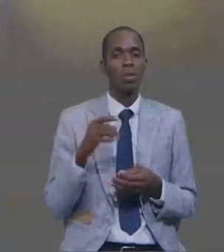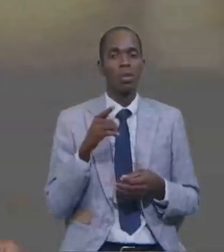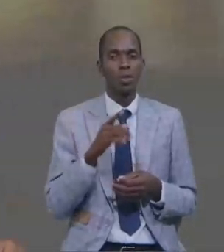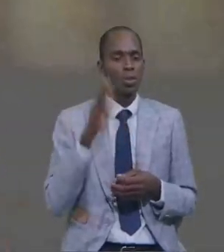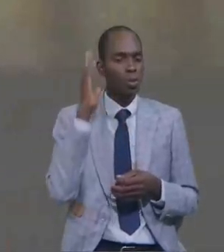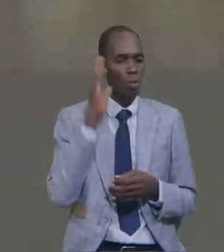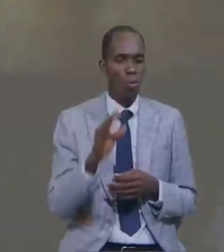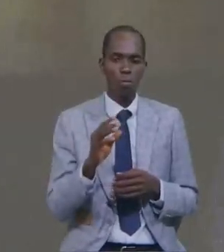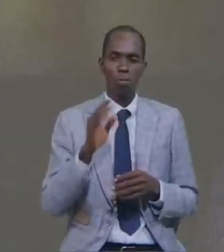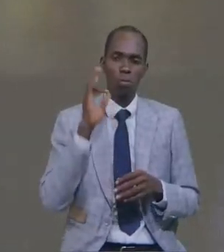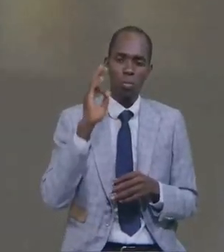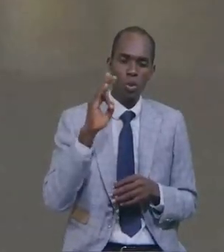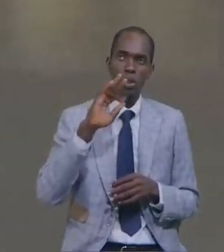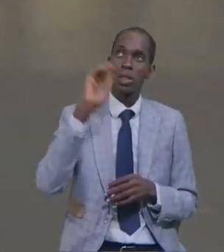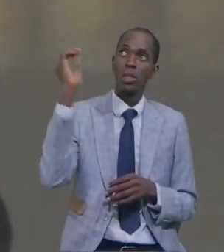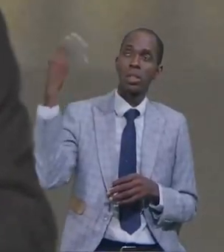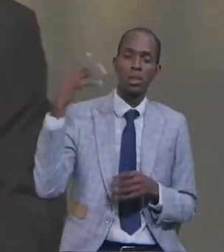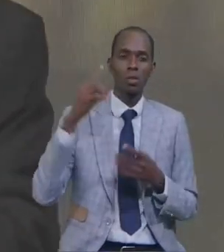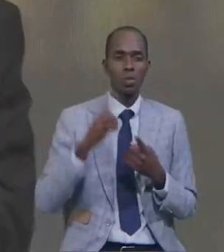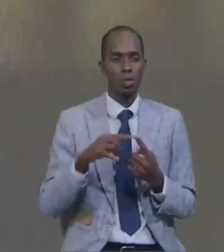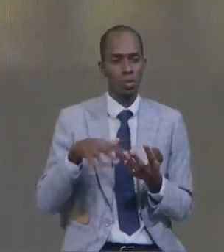Le I, c'est l'intégrité.